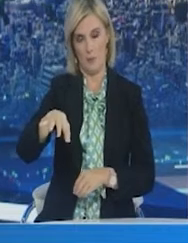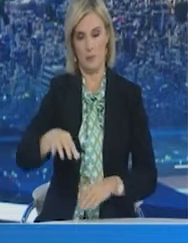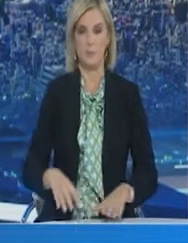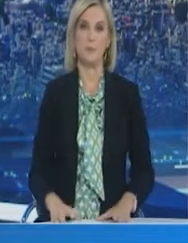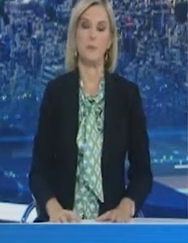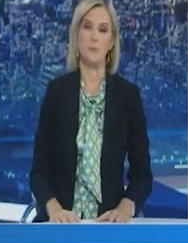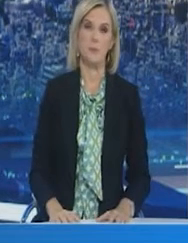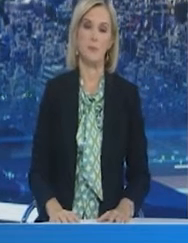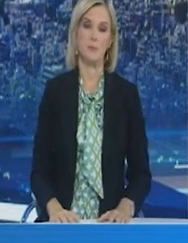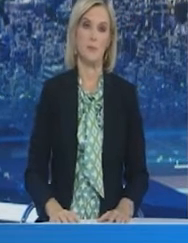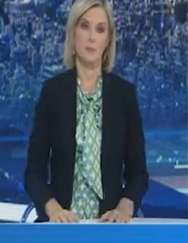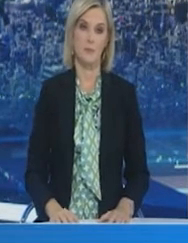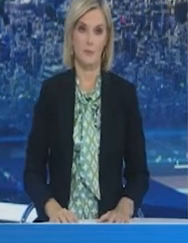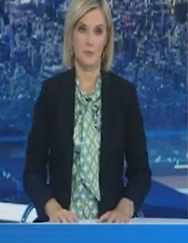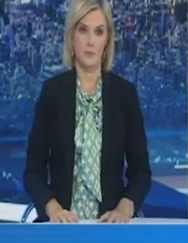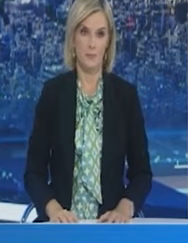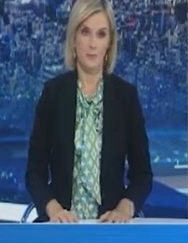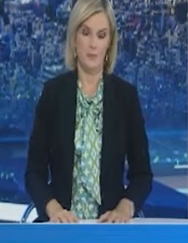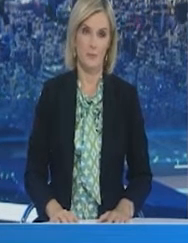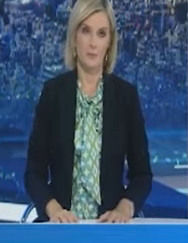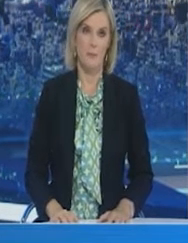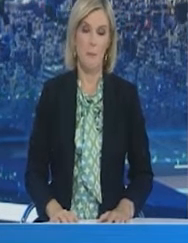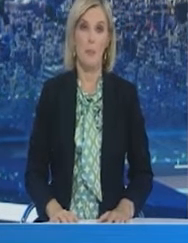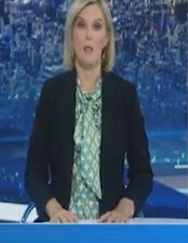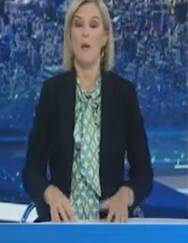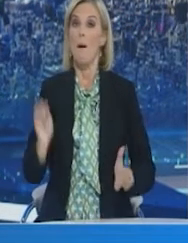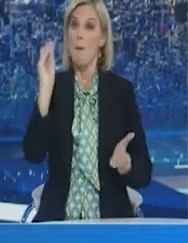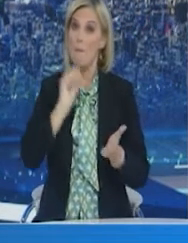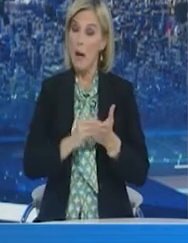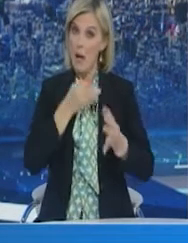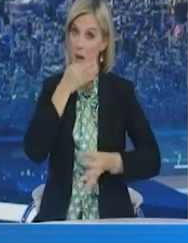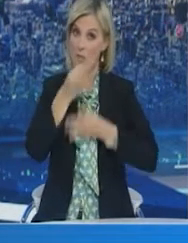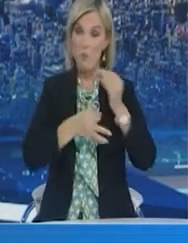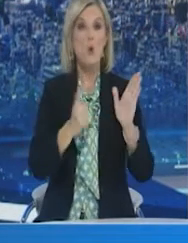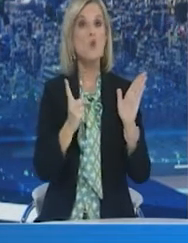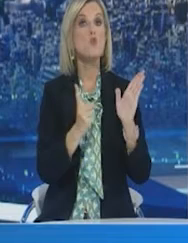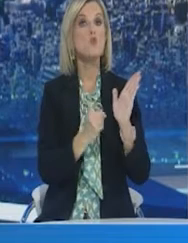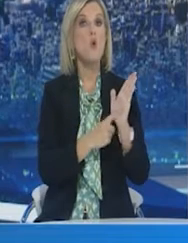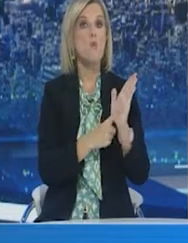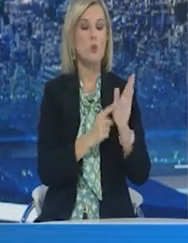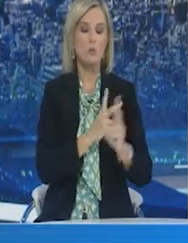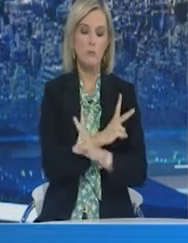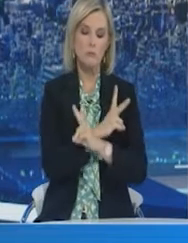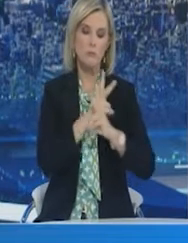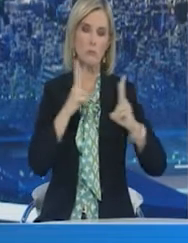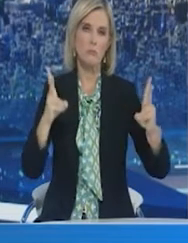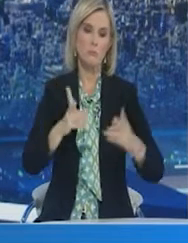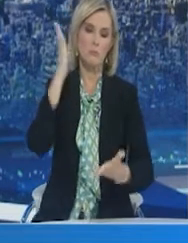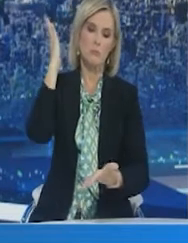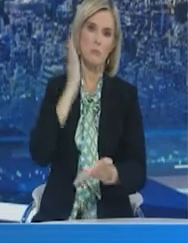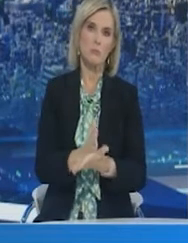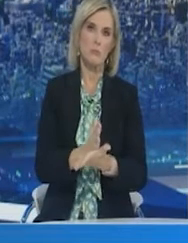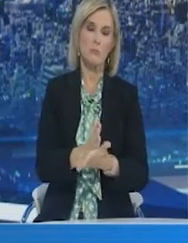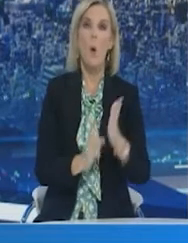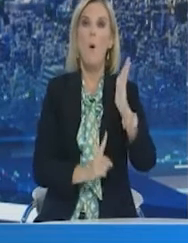Για μια ακόμη φορά τονίζουμε ότι ο νόμος είναι σαφής και θα εφαρμοστεί απαρέγκλιτα μετά την